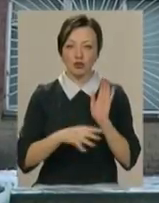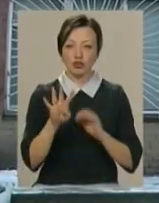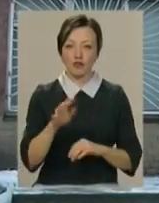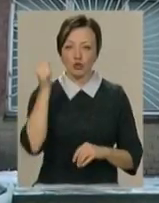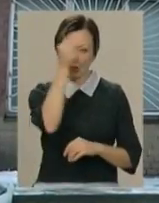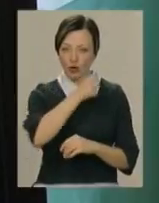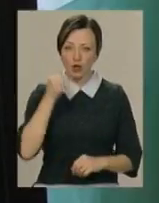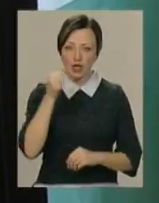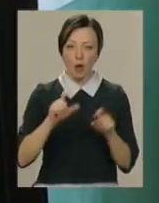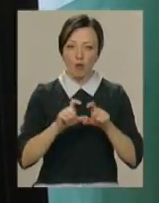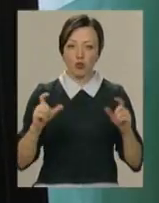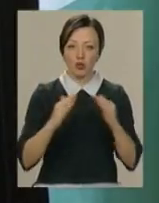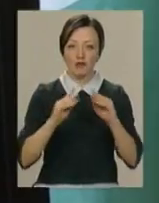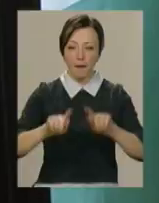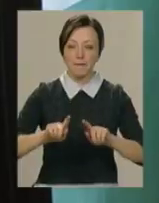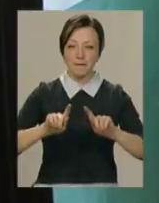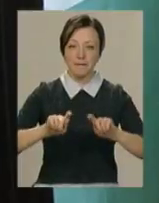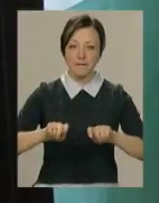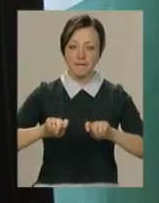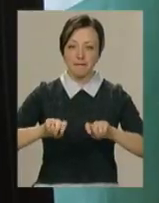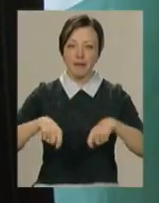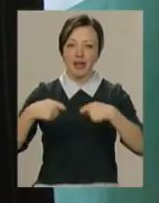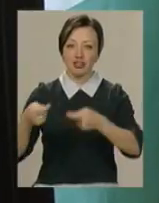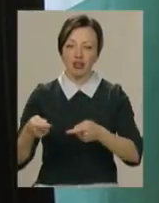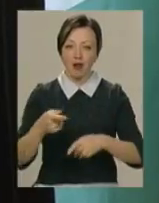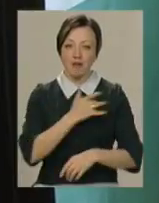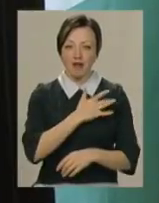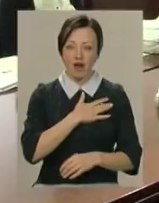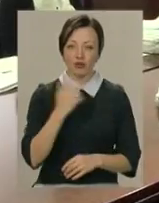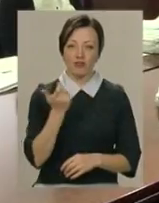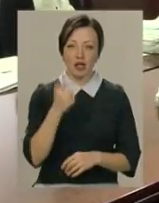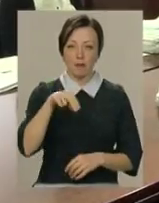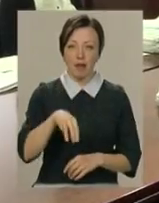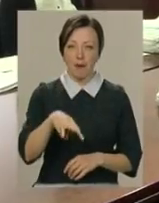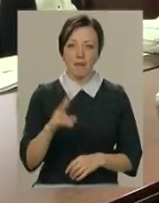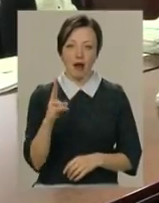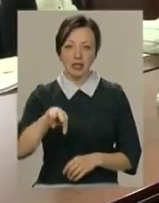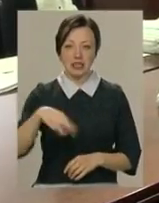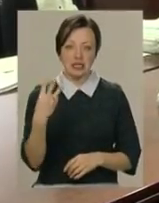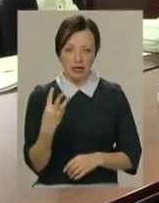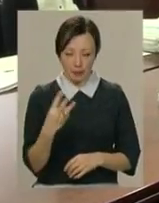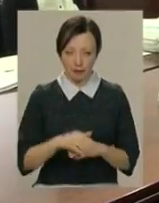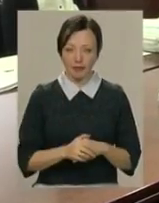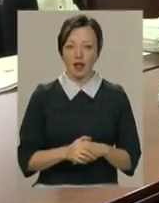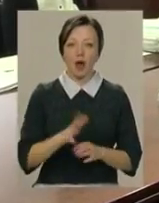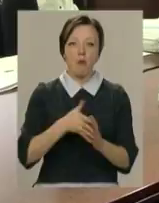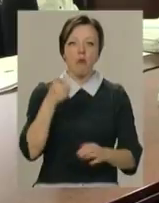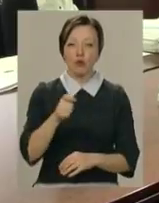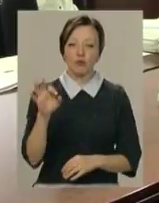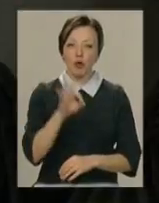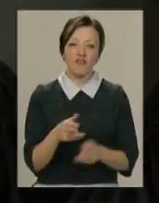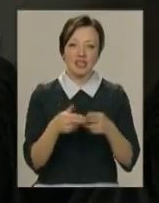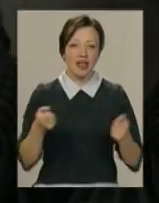94-му році будівля перейшла у приватну власність колективного виробничого підприємства ПМК-33. Позов про визнання недійсним